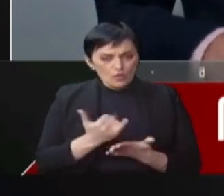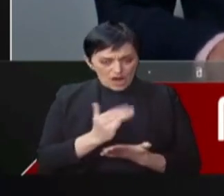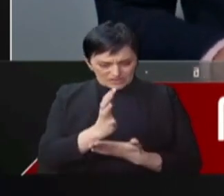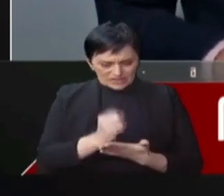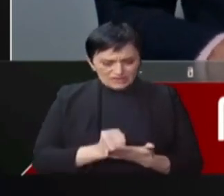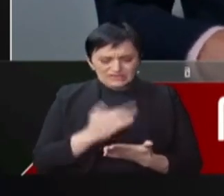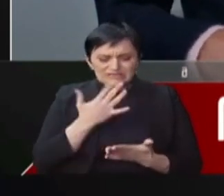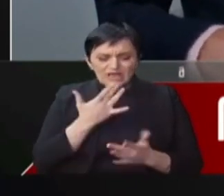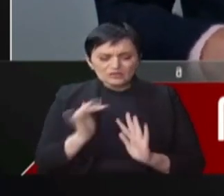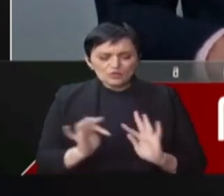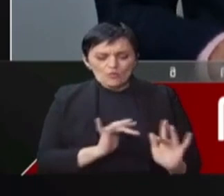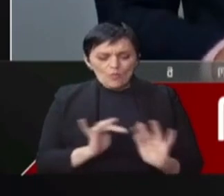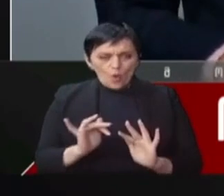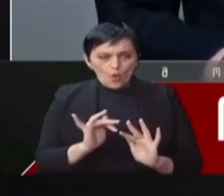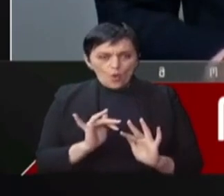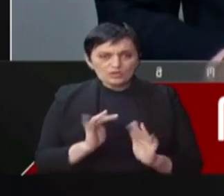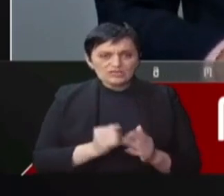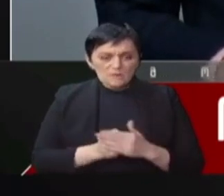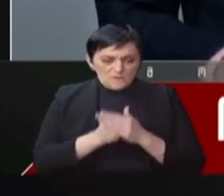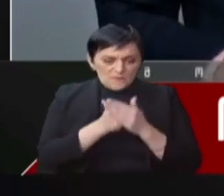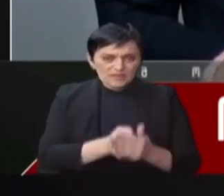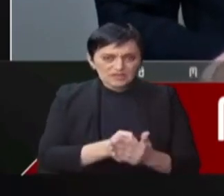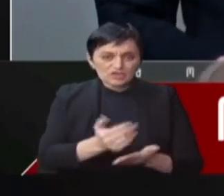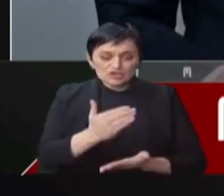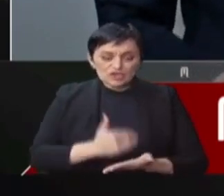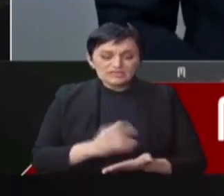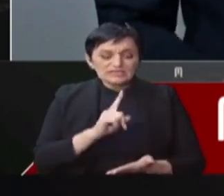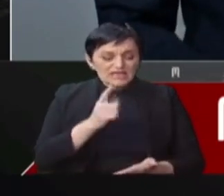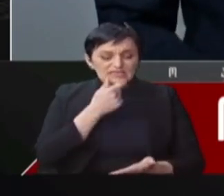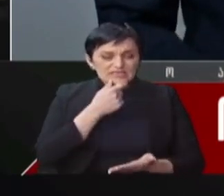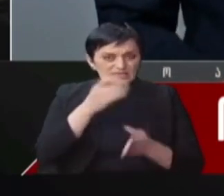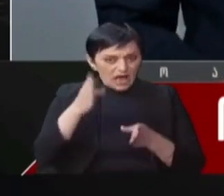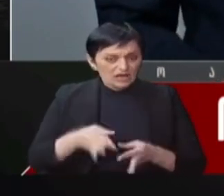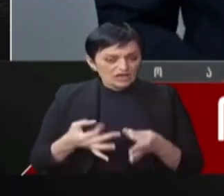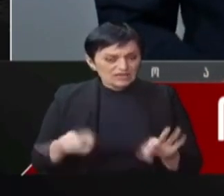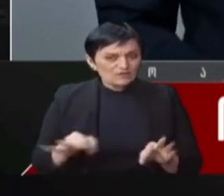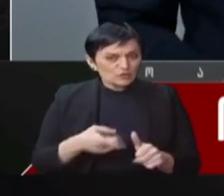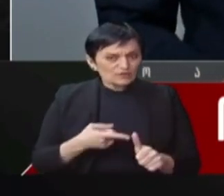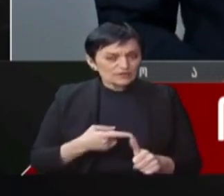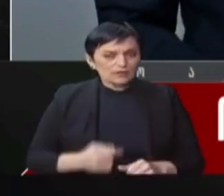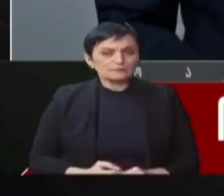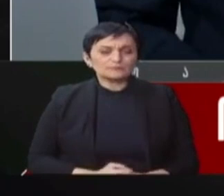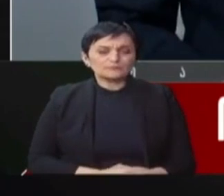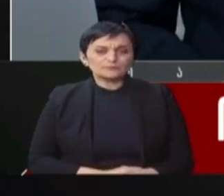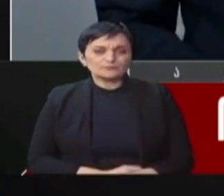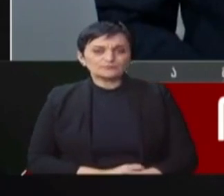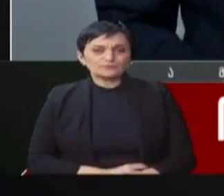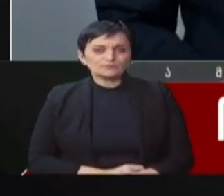რესურსი ნაციონალურ მოძრაობას მიაღწიოს იმ შედეგს, რასაც მიხეილ სააკაშვილის გათავისუფლება ქვია?